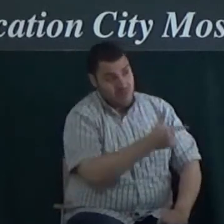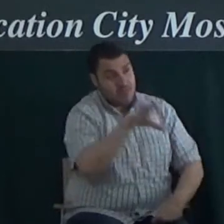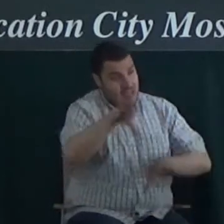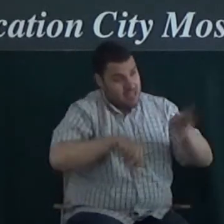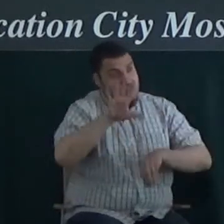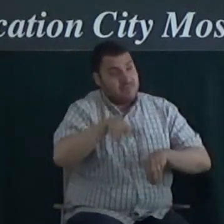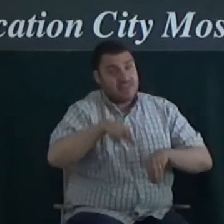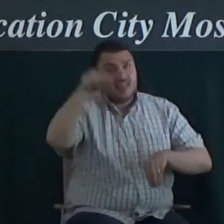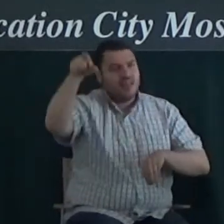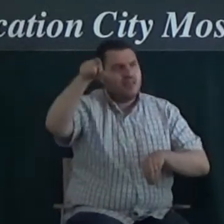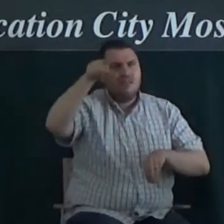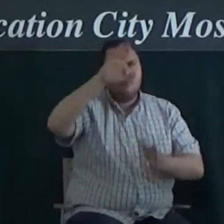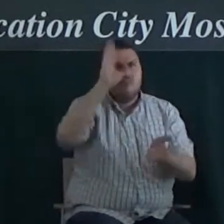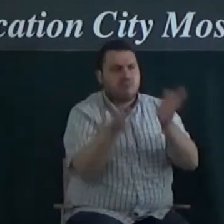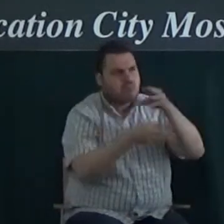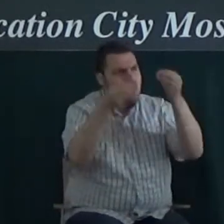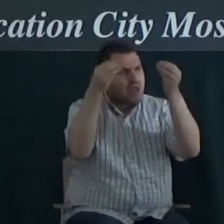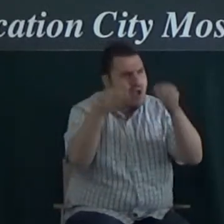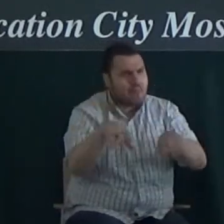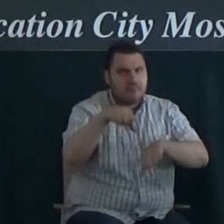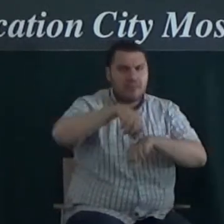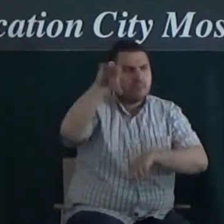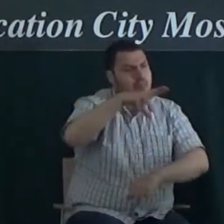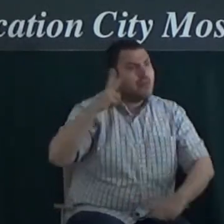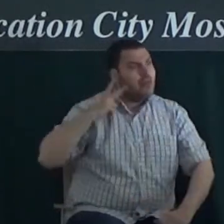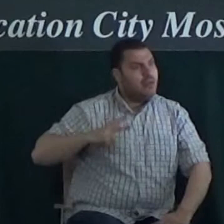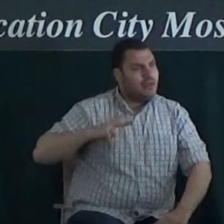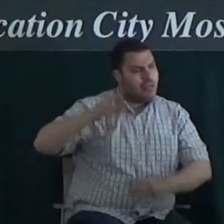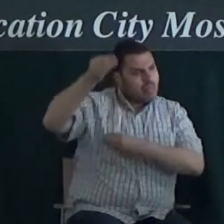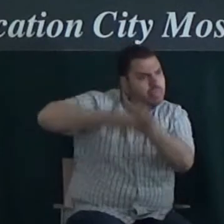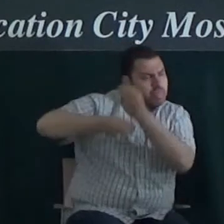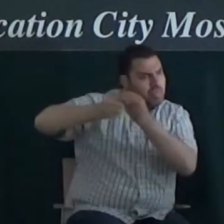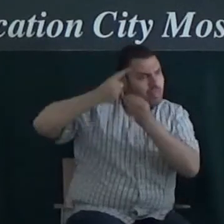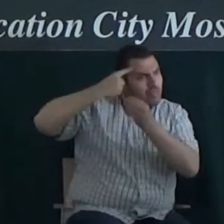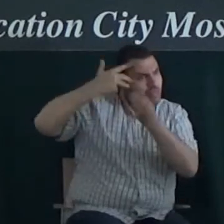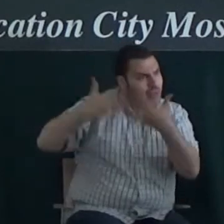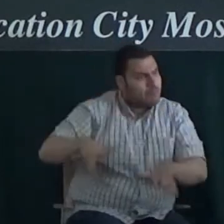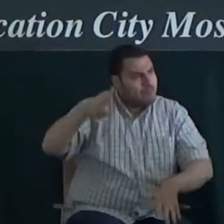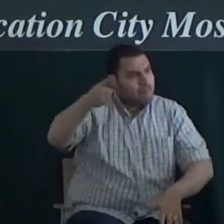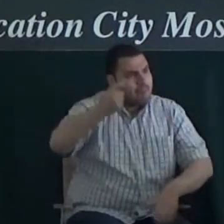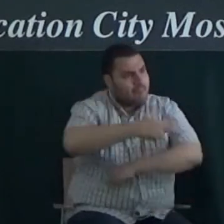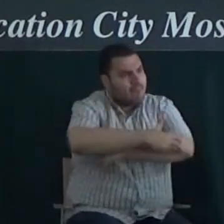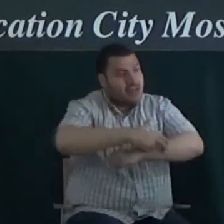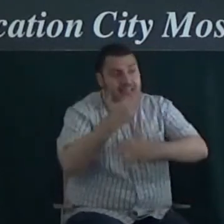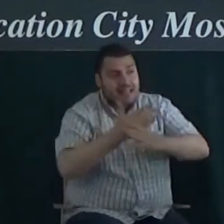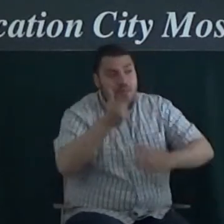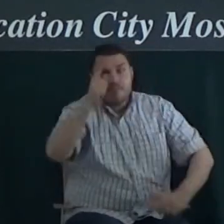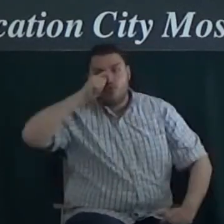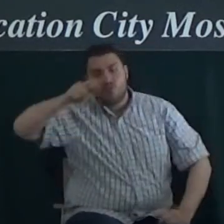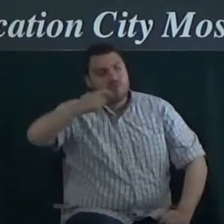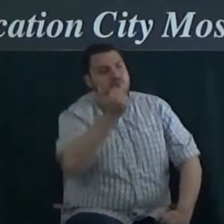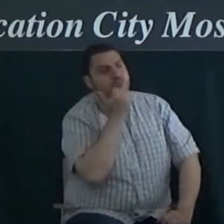دول سقطت وأقوام ذلت وأثرياء افتقرت بسبب ظلمهم للناس. وذكر